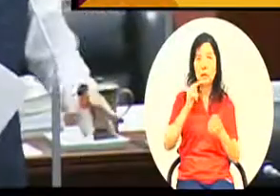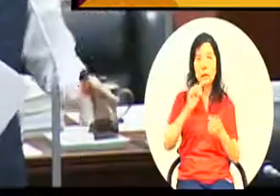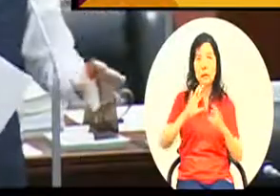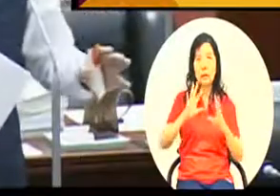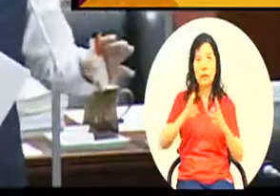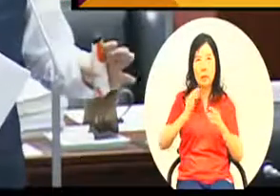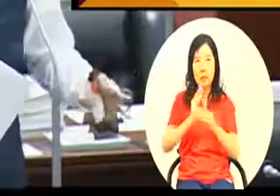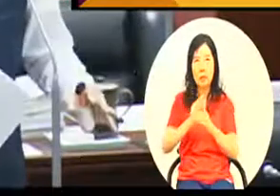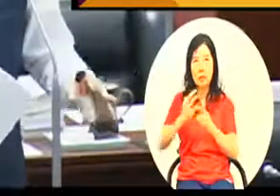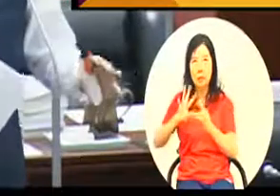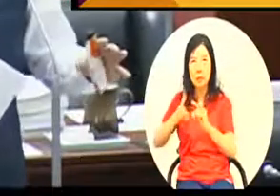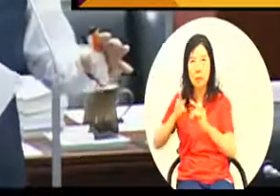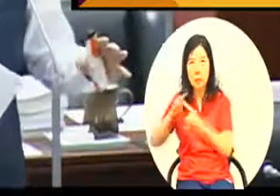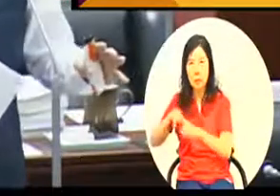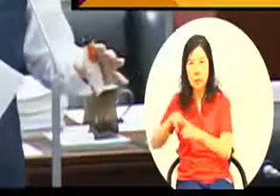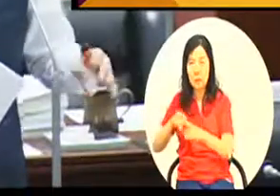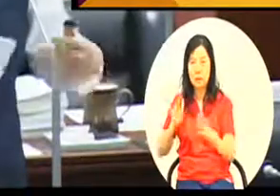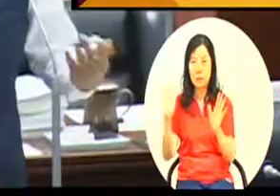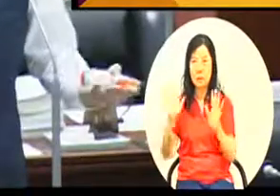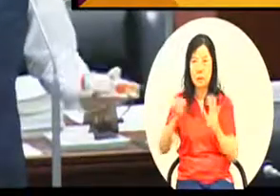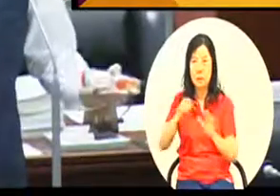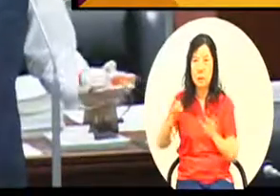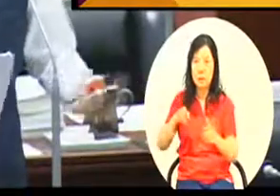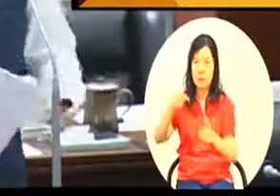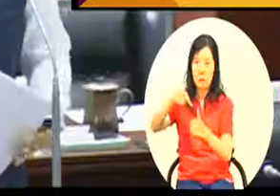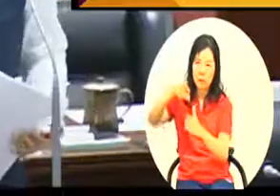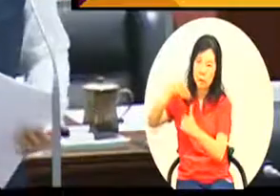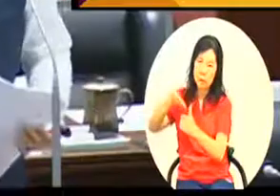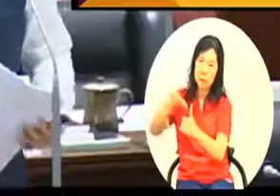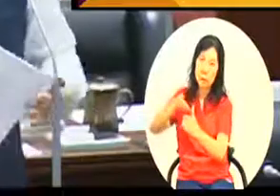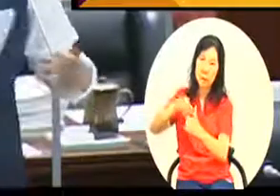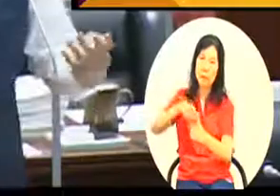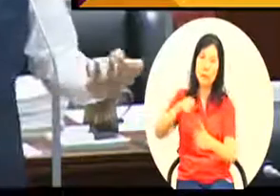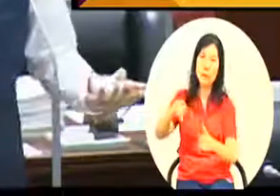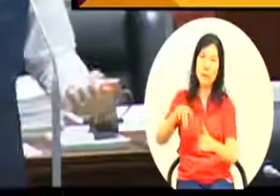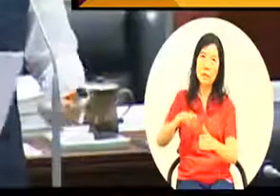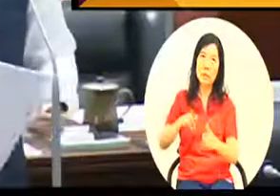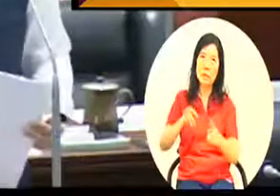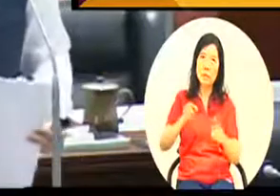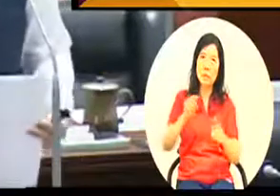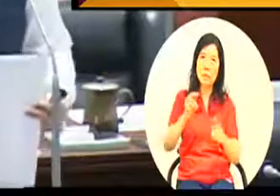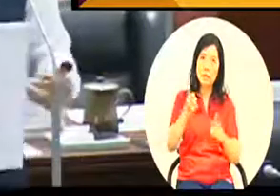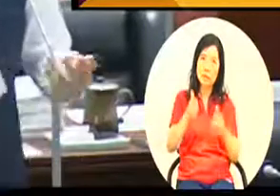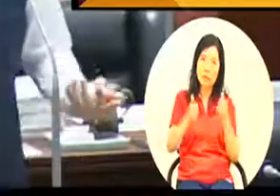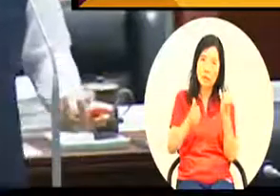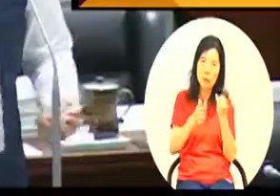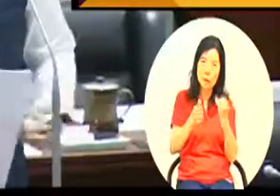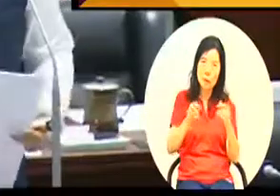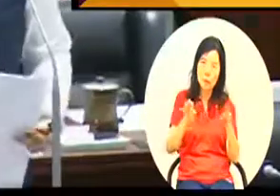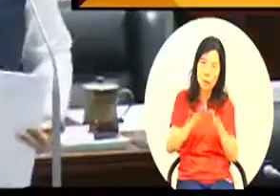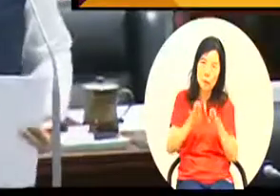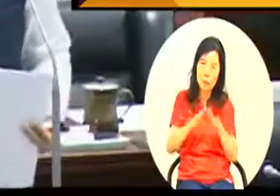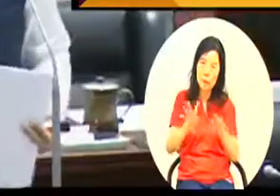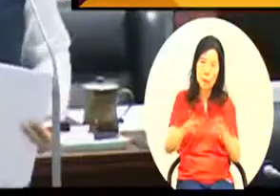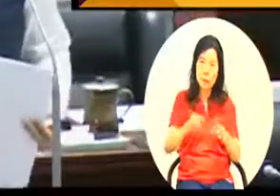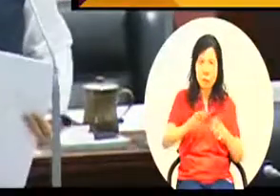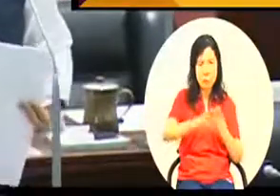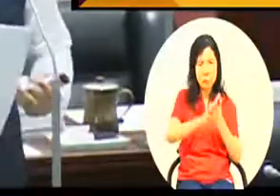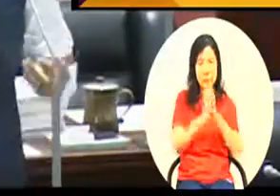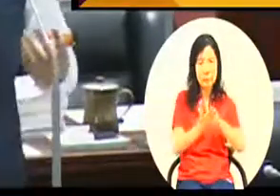国小的小朋友去教育他们关于两性平等的问题，怎么会变